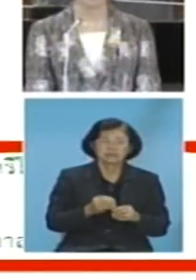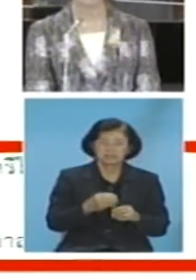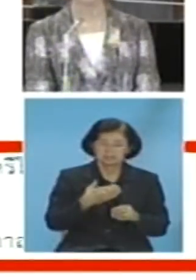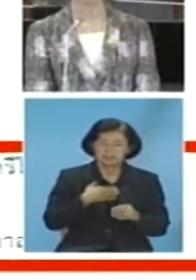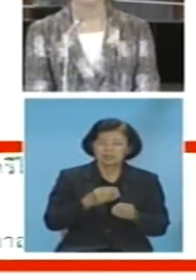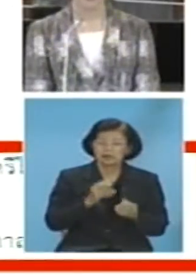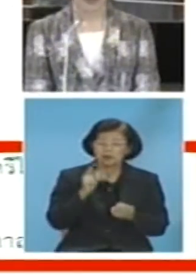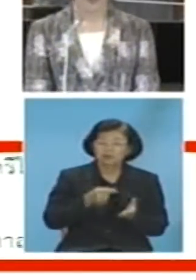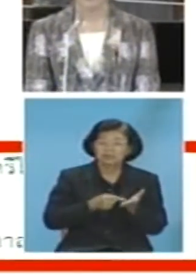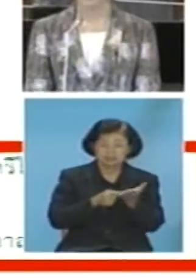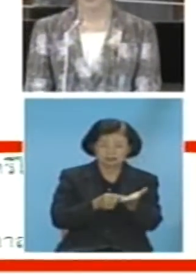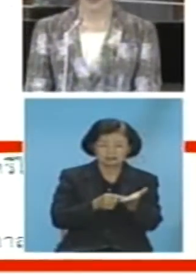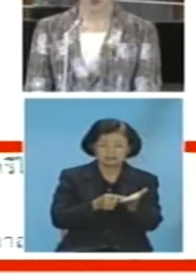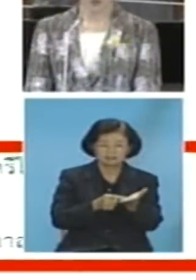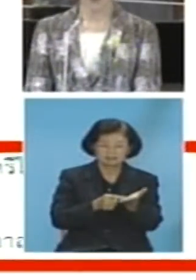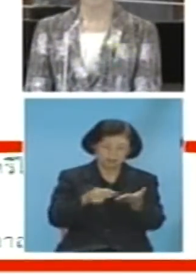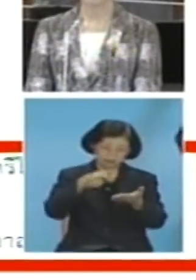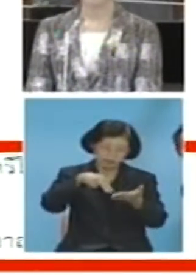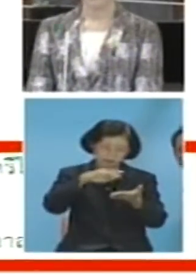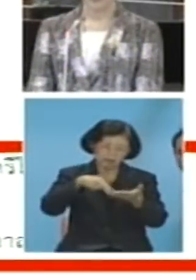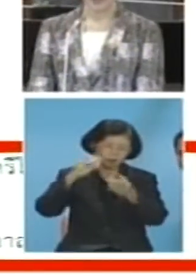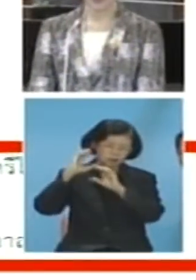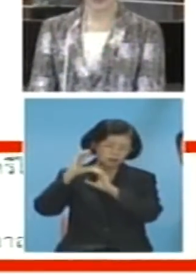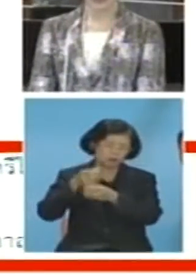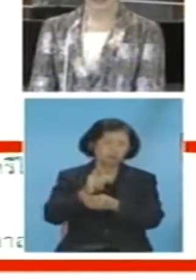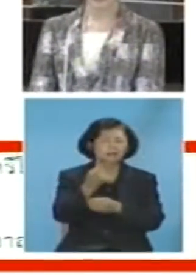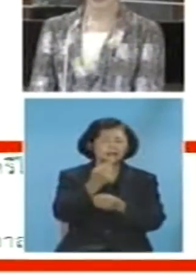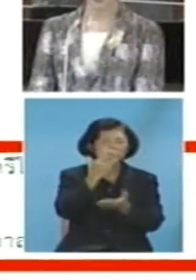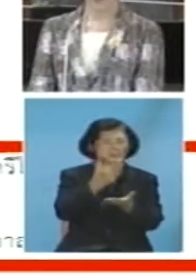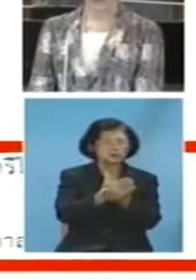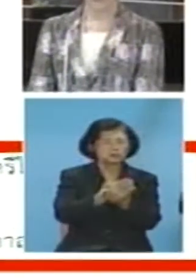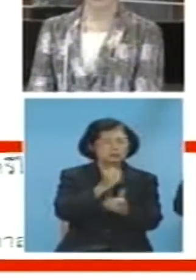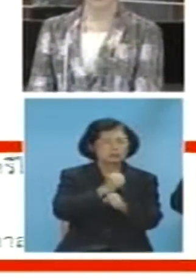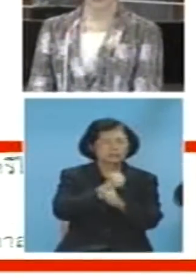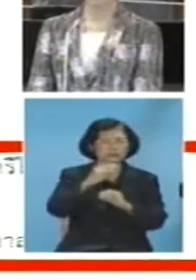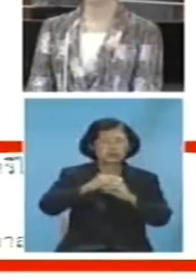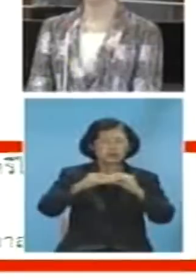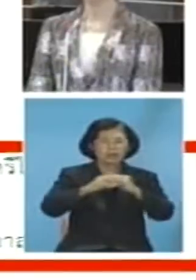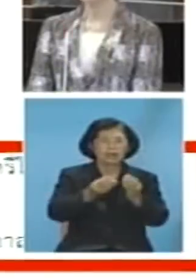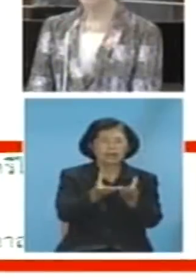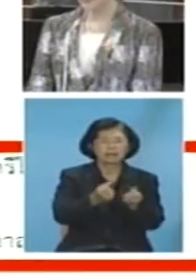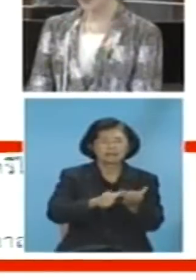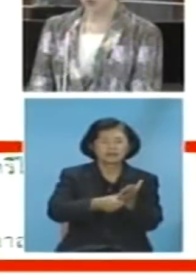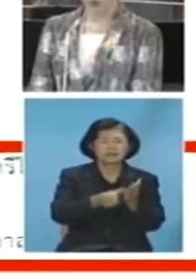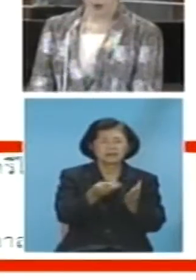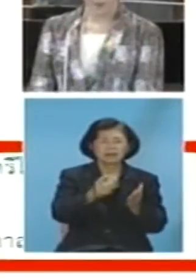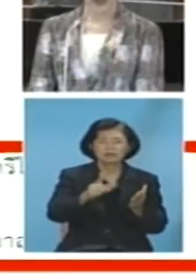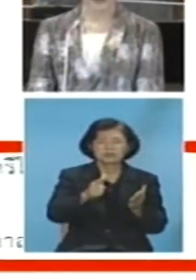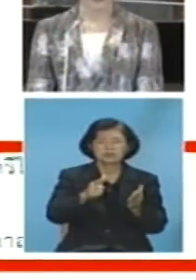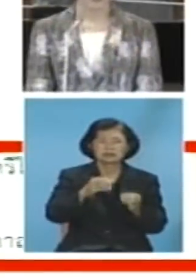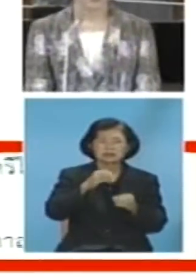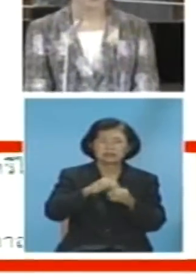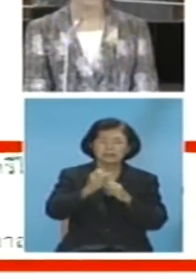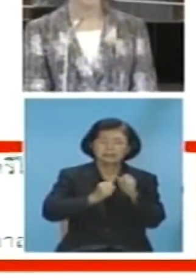อว่าให้พิจารณาทบทวนและยุติการดำเนินโครงการรับจำนำข้าวเปลือกในฤดูต่อ